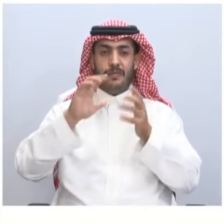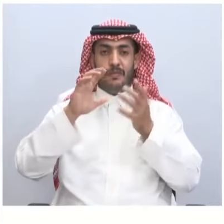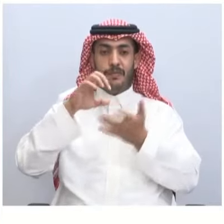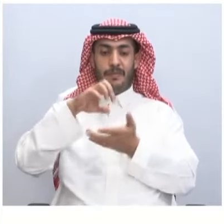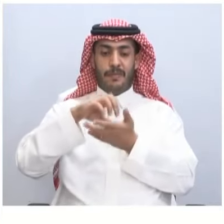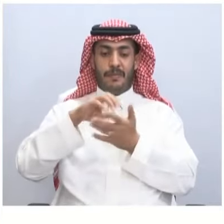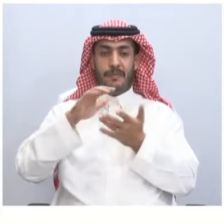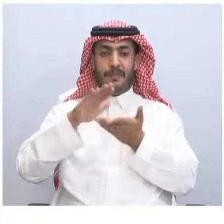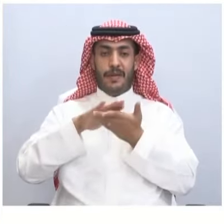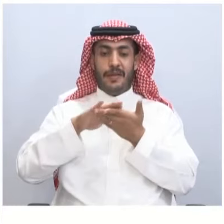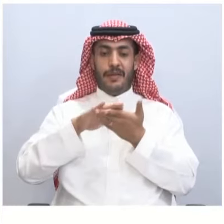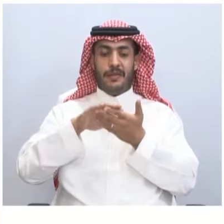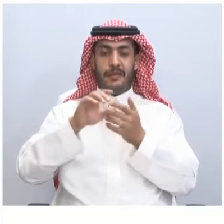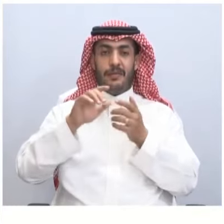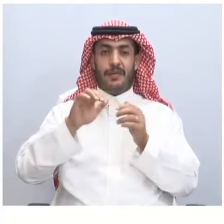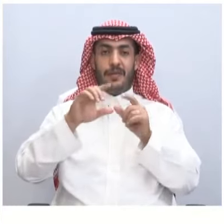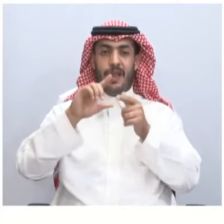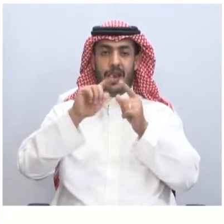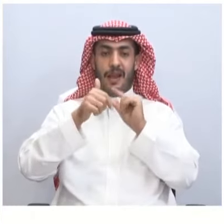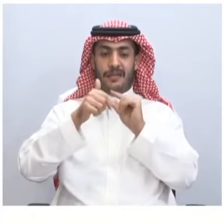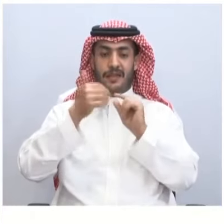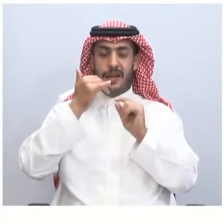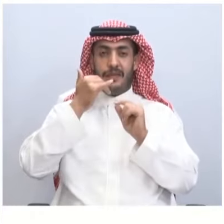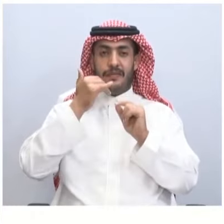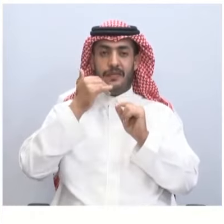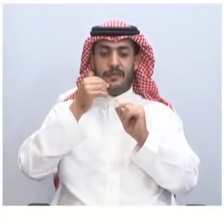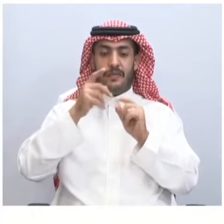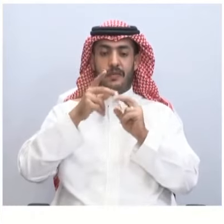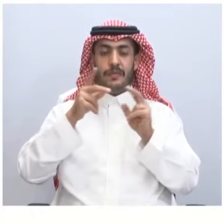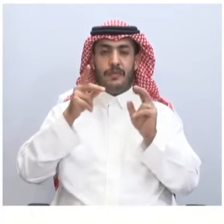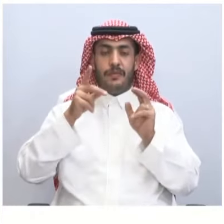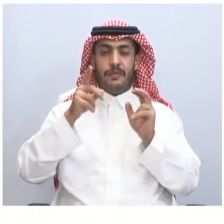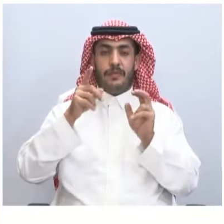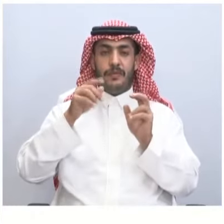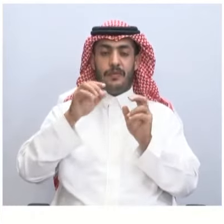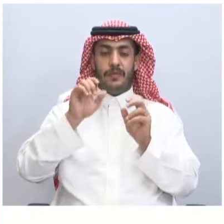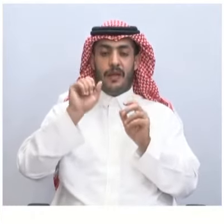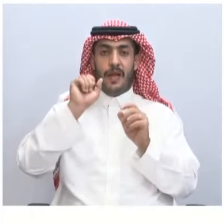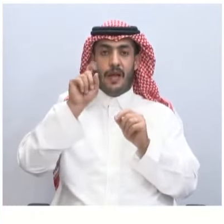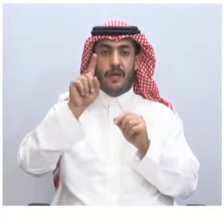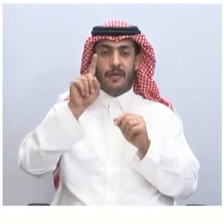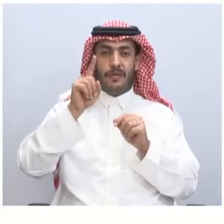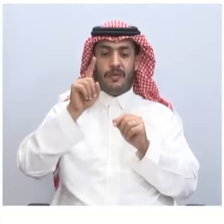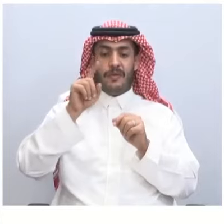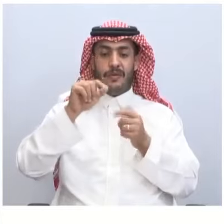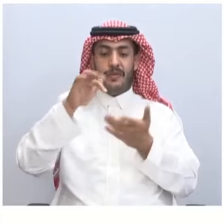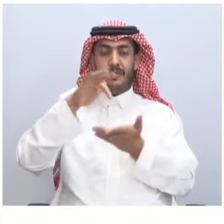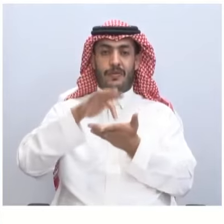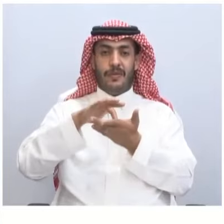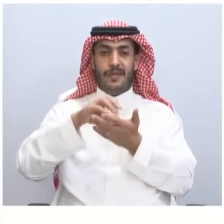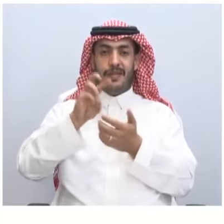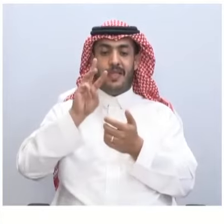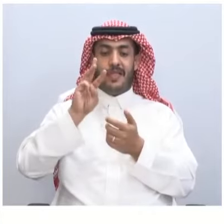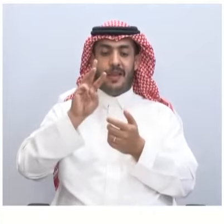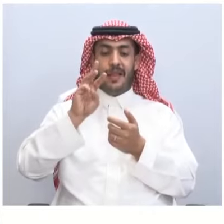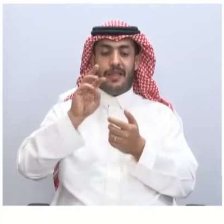الجغرافي لدول مجلس التعاون لدول الخليج العربي بانه واحد يتوسط بين